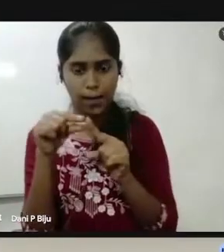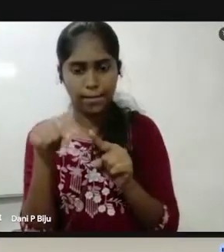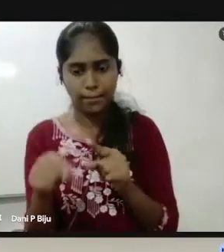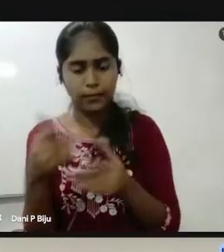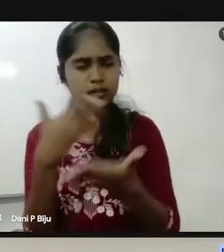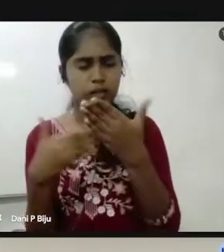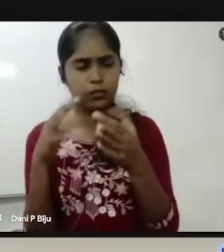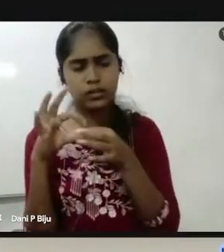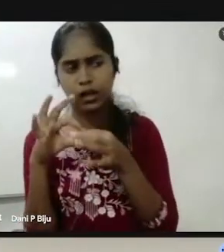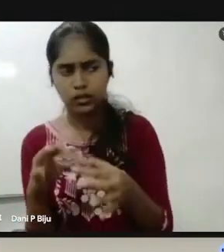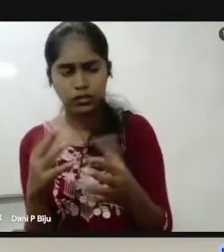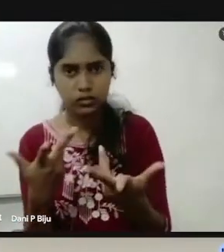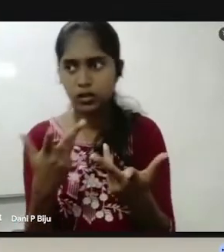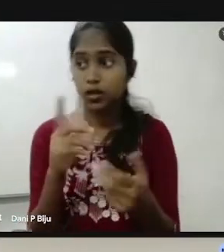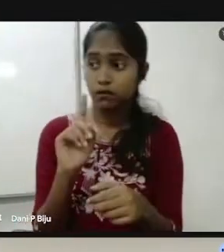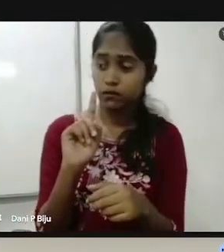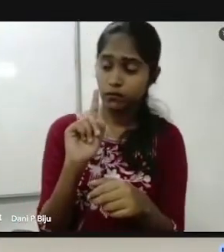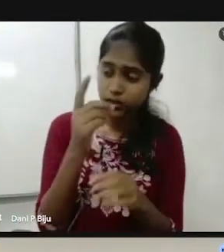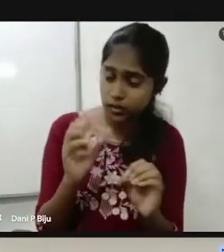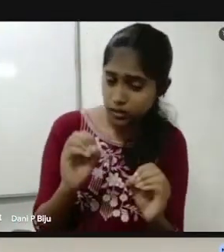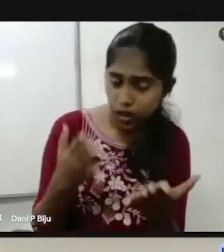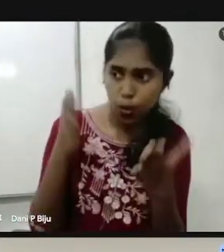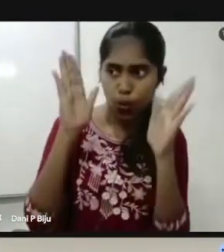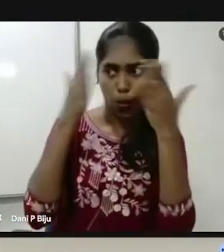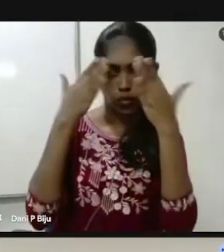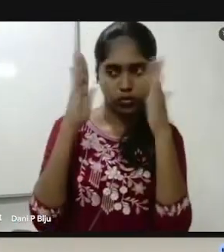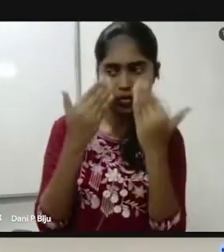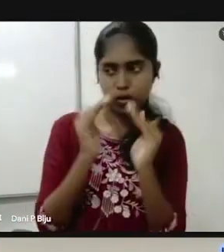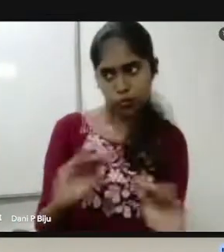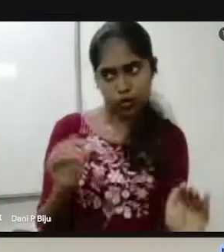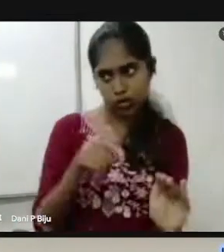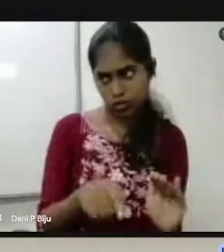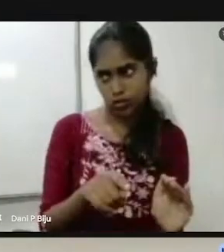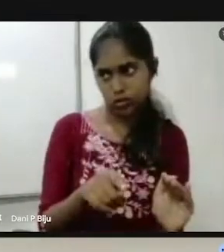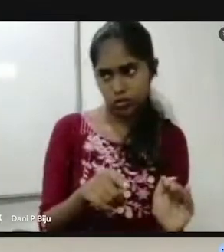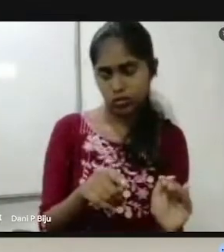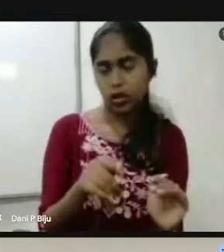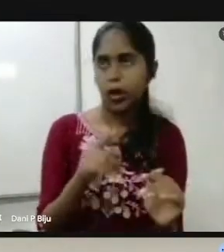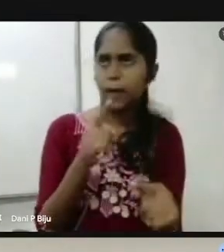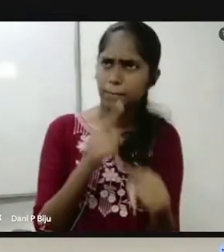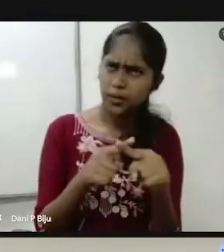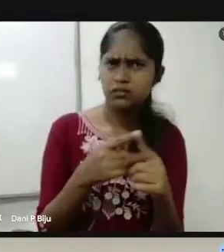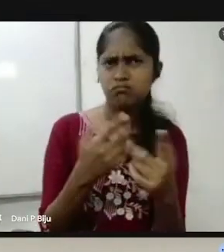സ്റ്റാർട്ട് ചെയ്തത് ഓട്ടിസം ഉള്ള കുട്ടികൾക്ക് വേണ്ടിയിട്ടാണെന്നാണ് എന്റെ ഓർമ്മ ശരിയാണെങ്കിൽ. പക്ഷെ അത് ആർക്ക് വേണമെങ്കിലും ഉപയോഗിക്കാം.